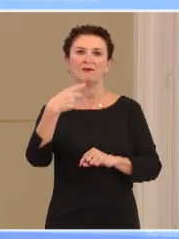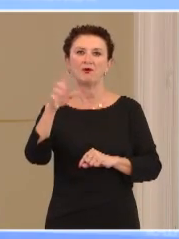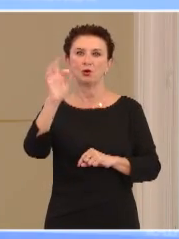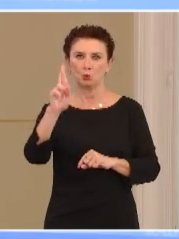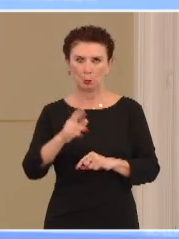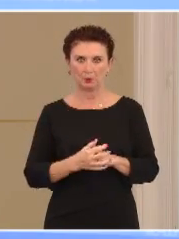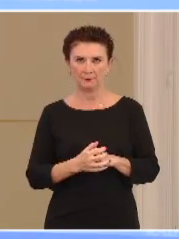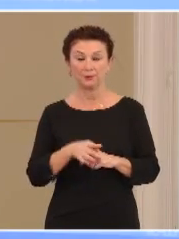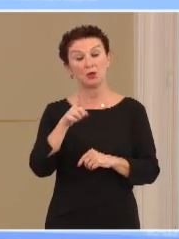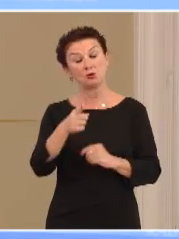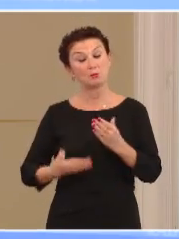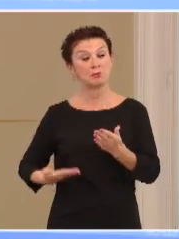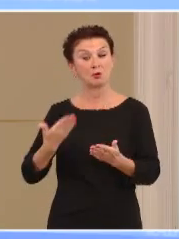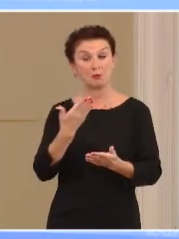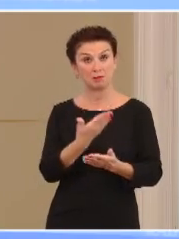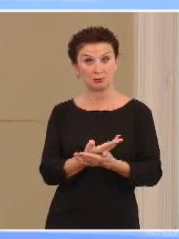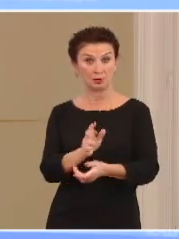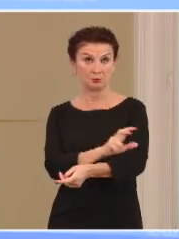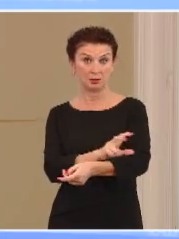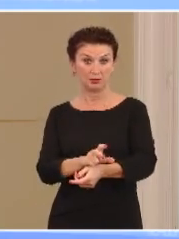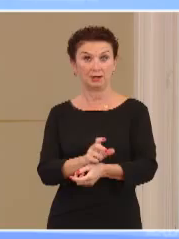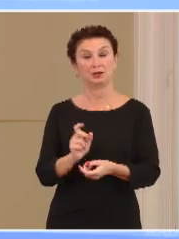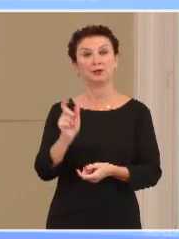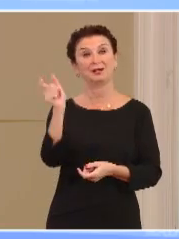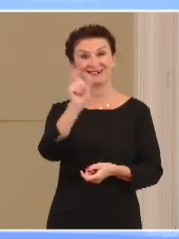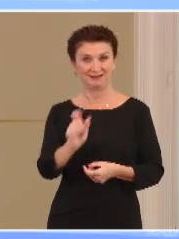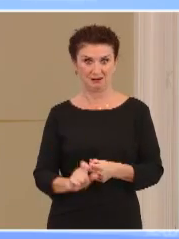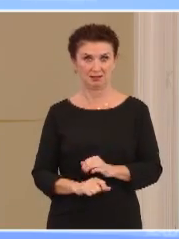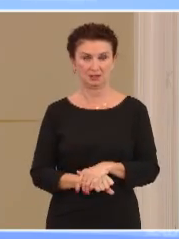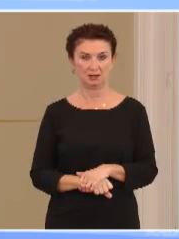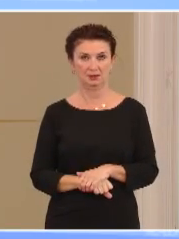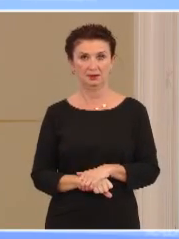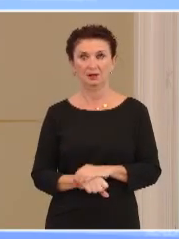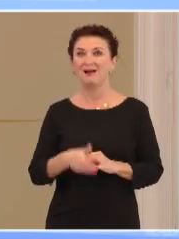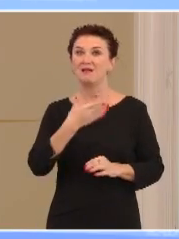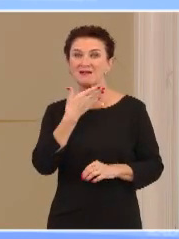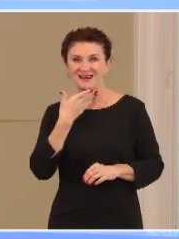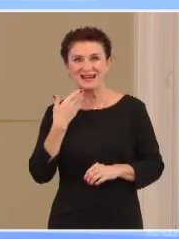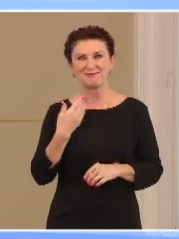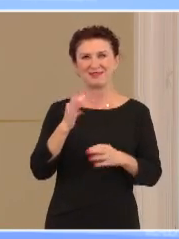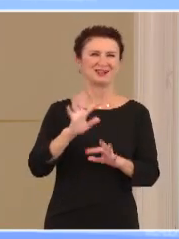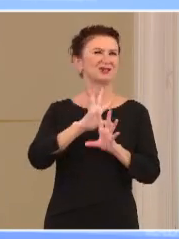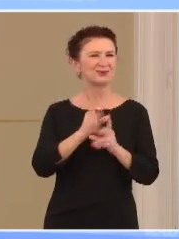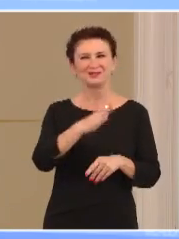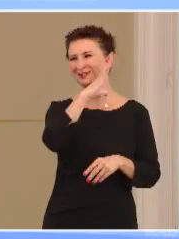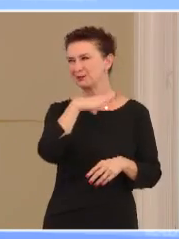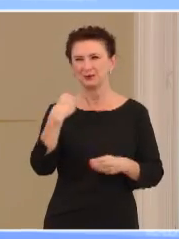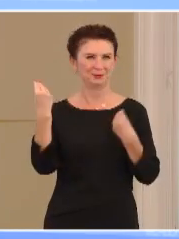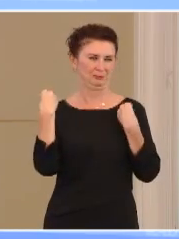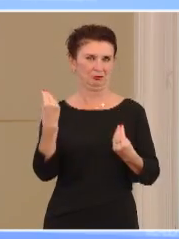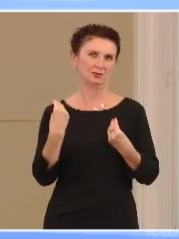przez Politechnikę Gdańską. Nie ma takiego hura optymizmu, że wszystko